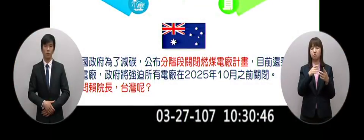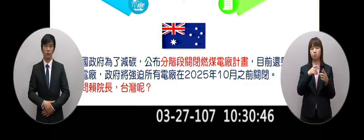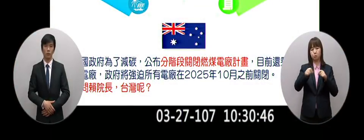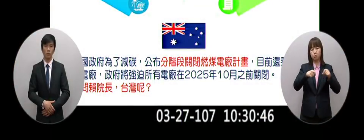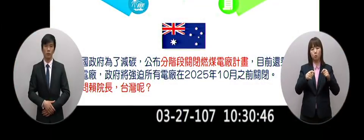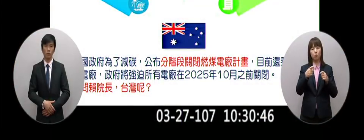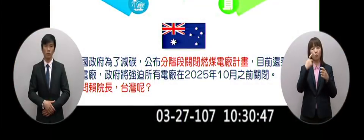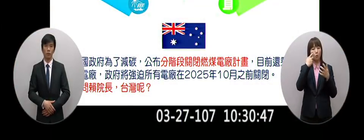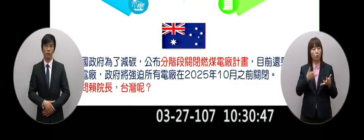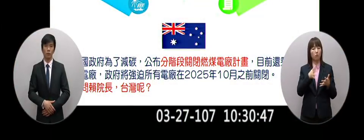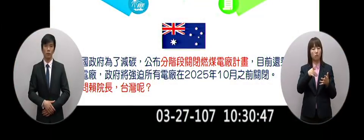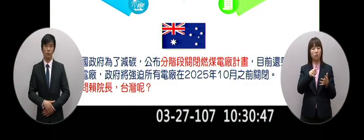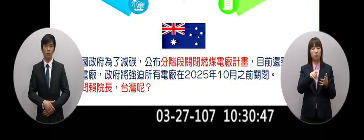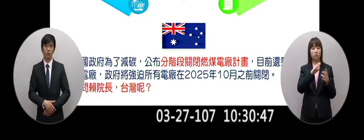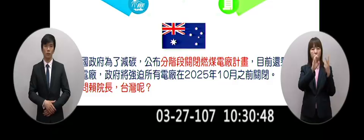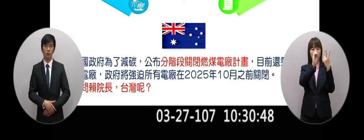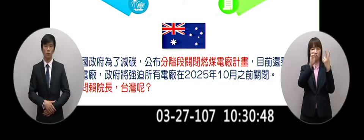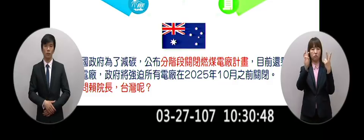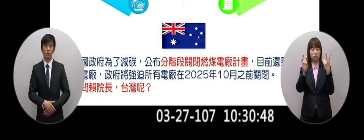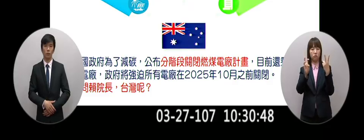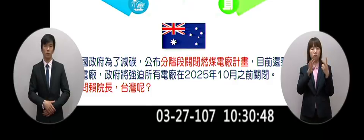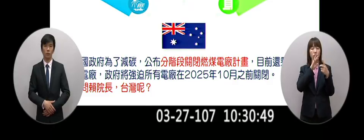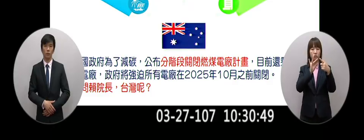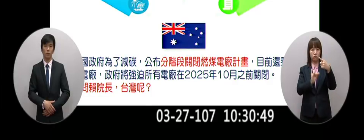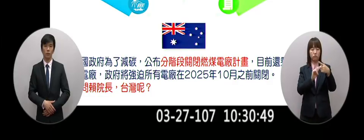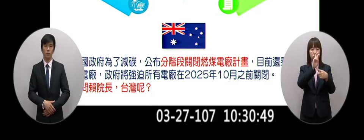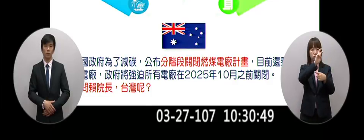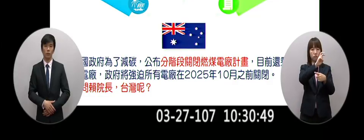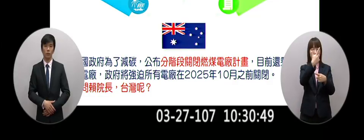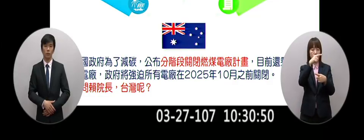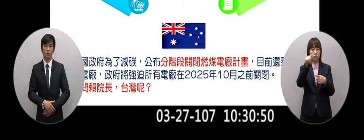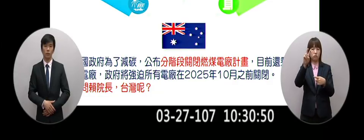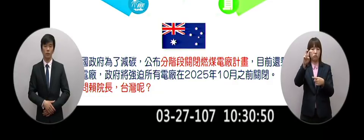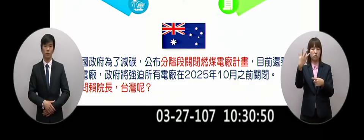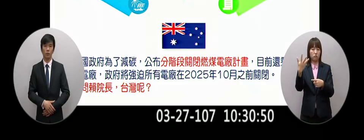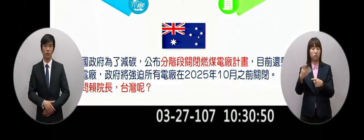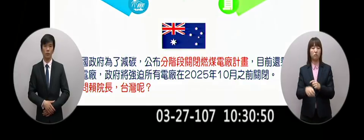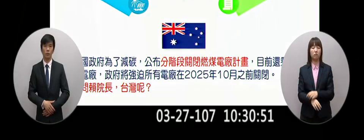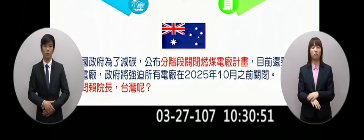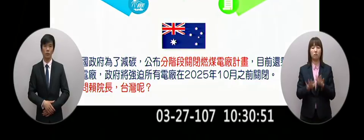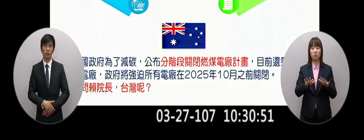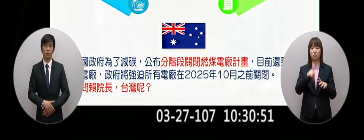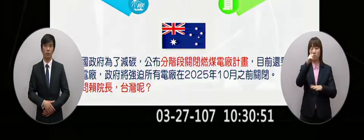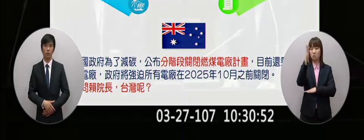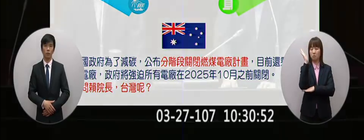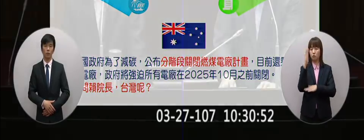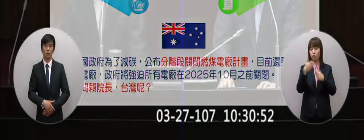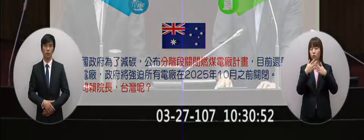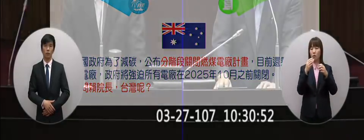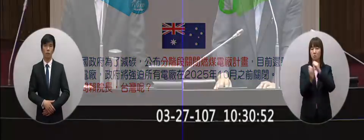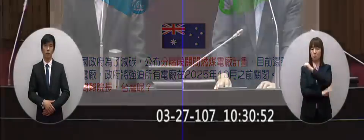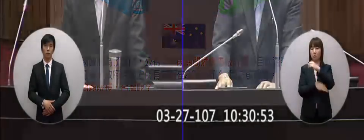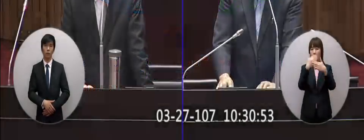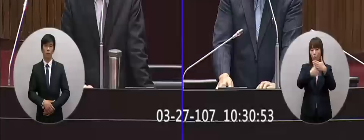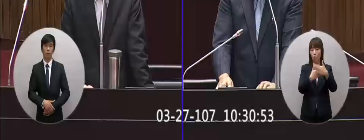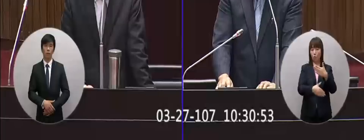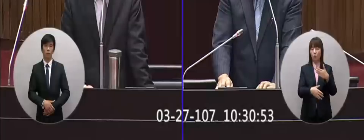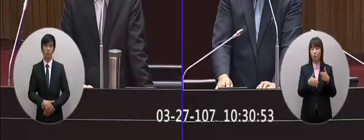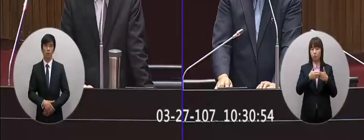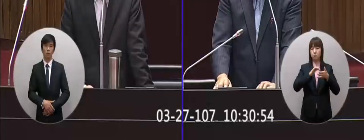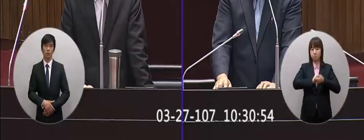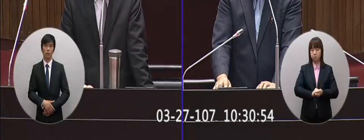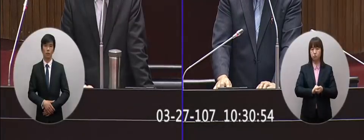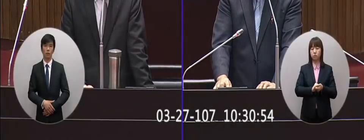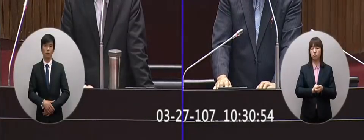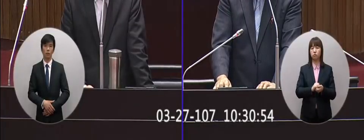手，他们的2030的目标是26%-28%啊。那么英国政府为了要减碳呢，也是决